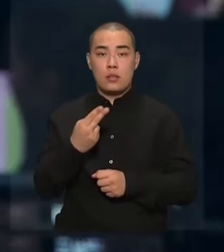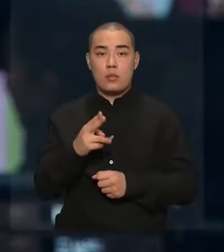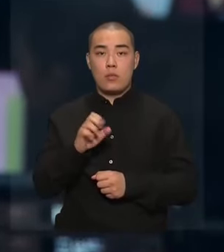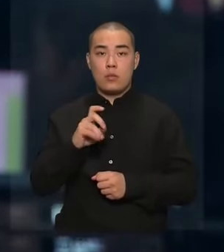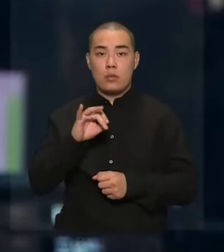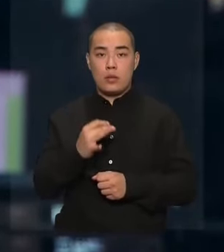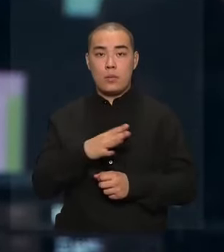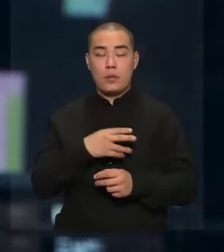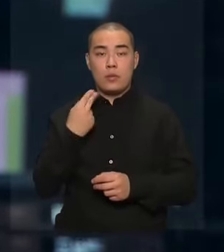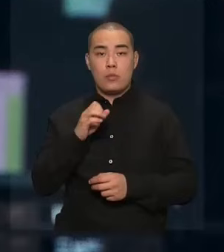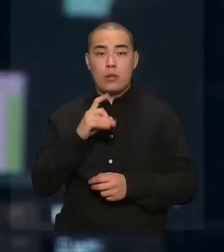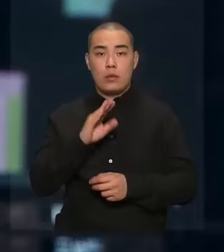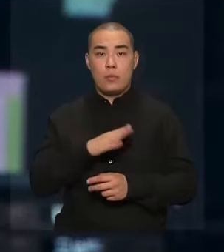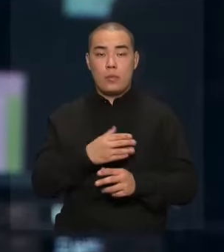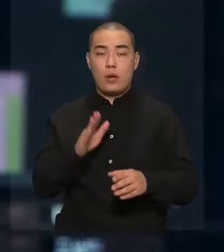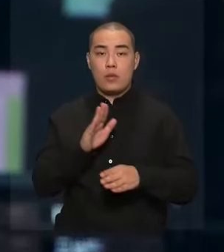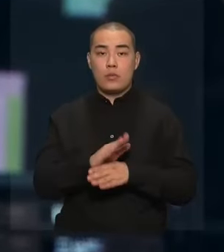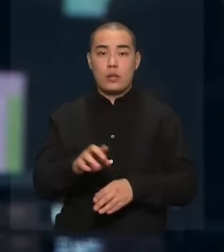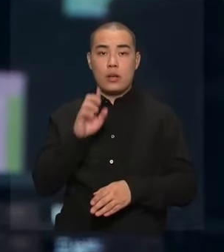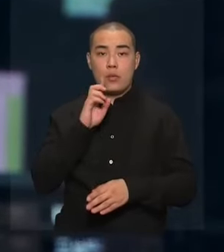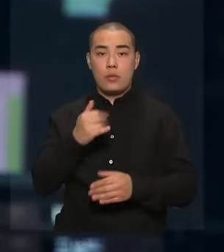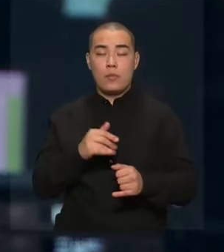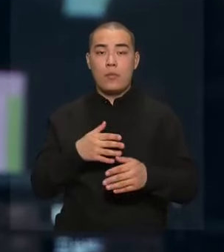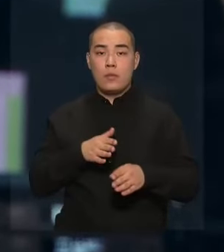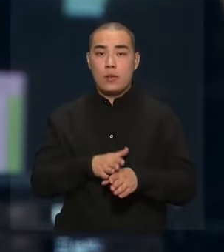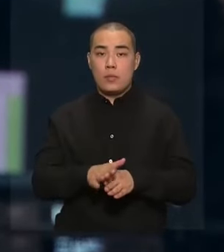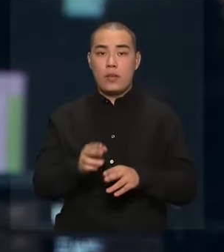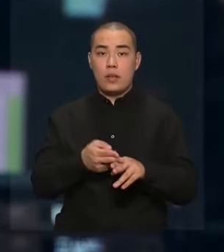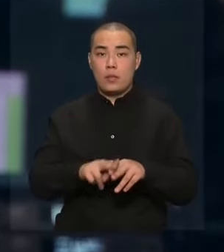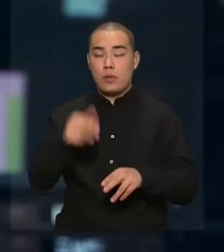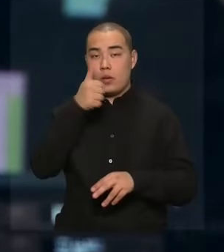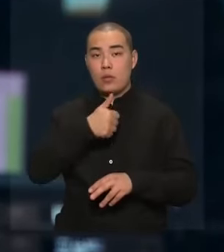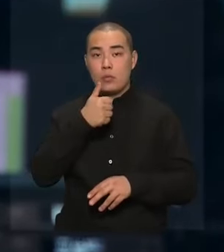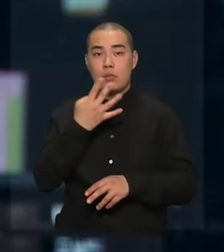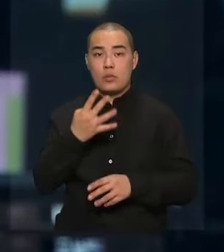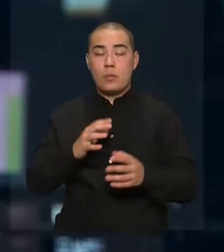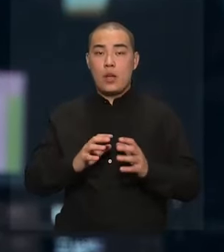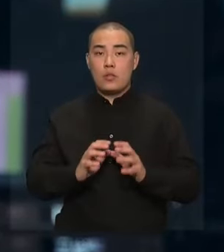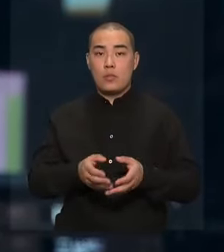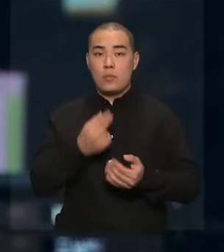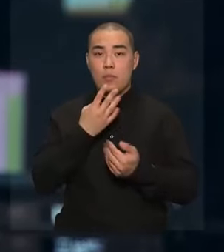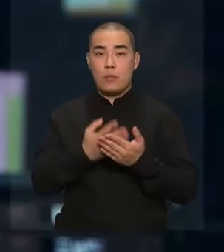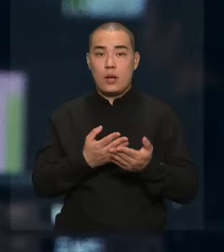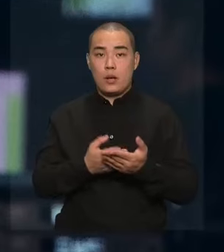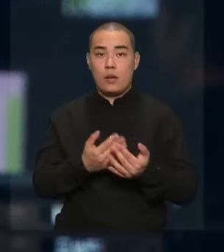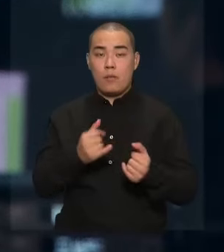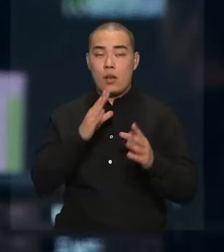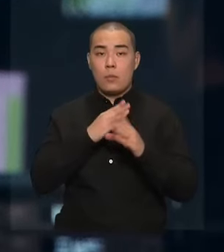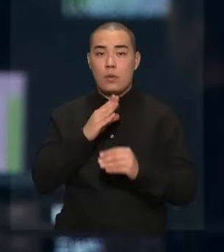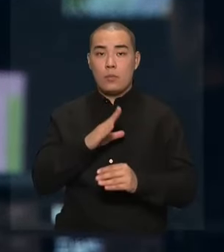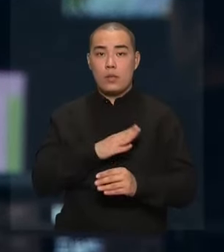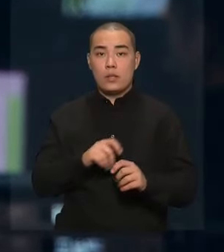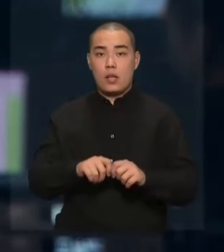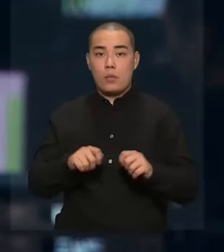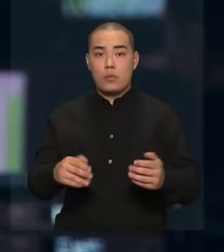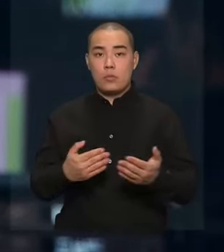президент Касым-Жомарт Токаев. Он поручил правительству реализовать уже в этом году 4 масштабные инфраструктурные инициативы.